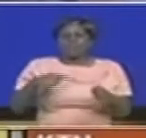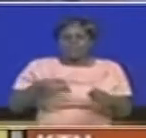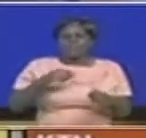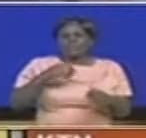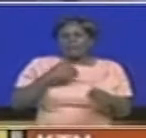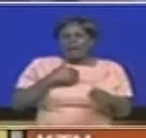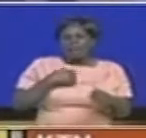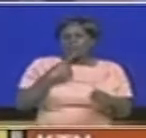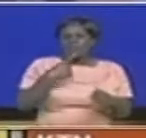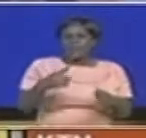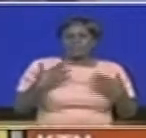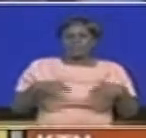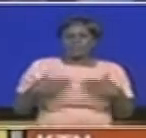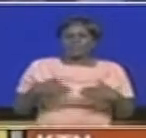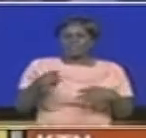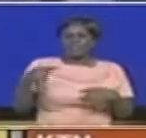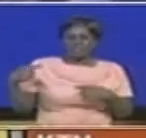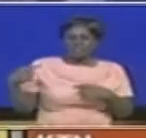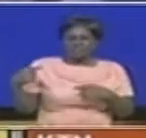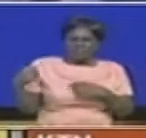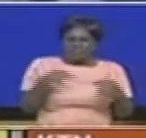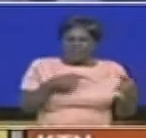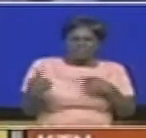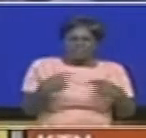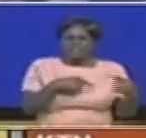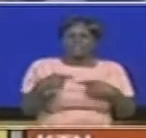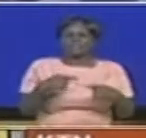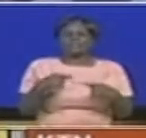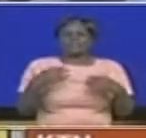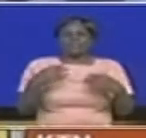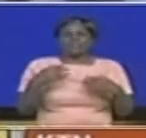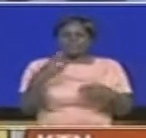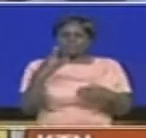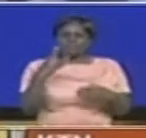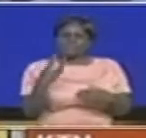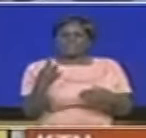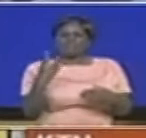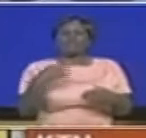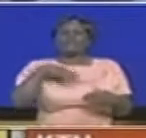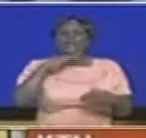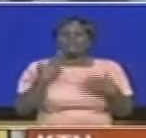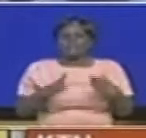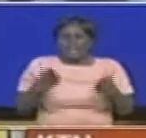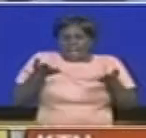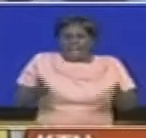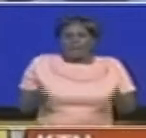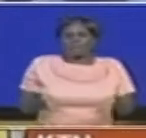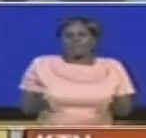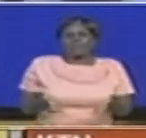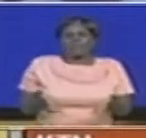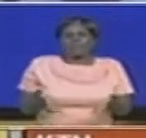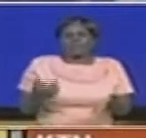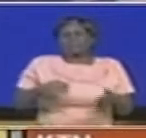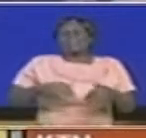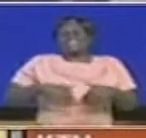100. Washambulia watu, wameua watu 3 na wengine wapo na madhara. Na sasa tumechoka